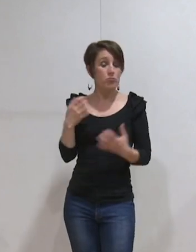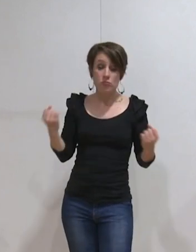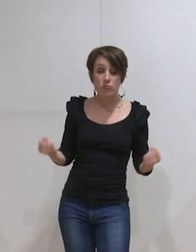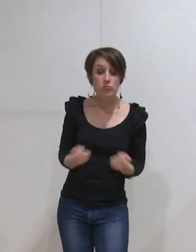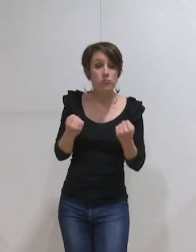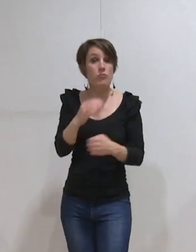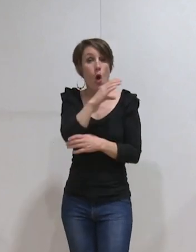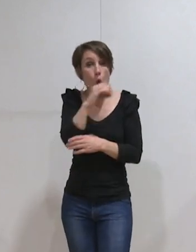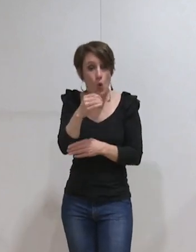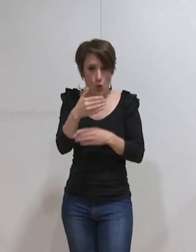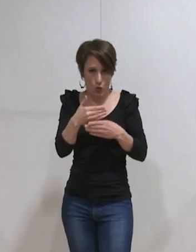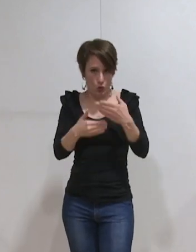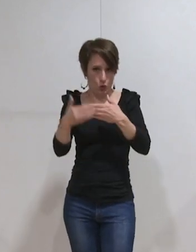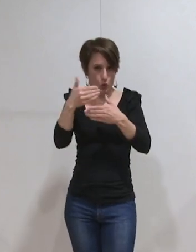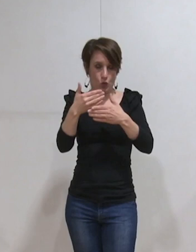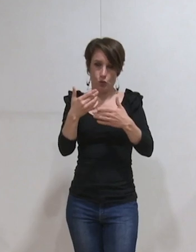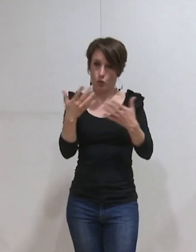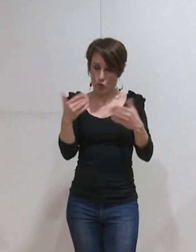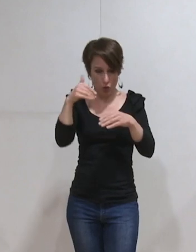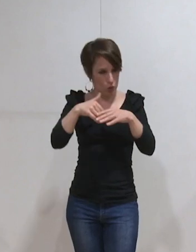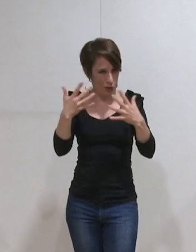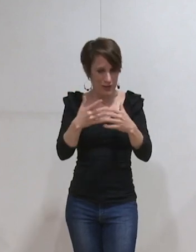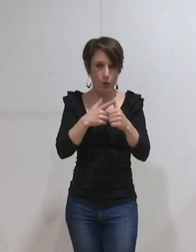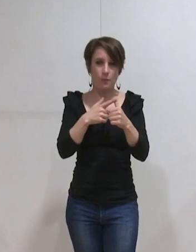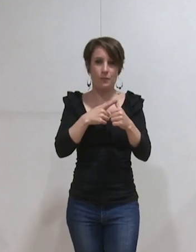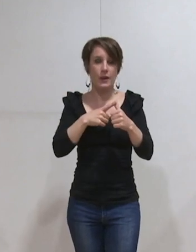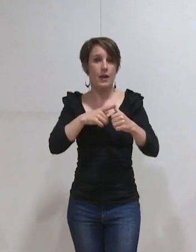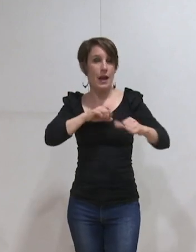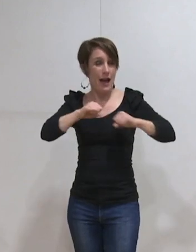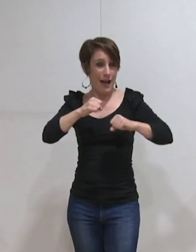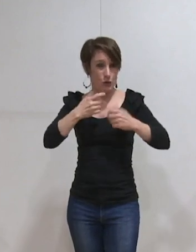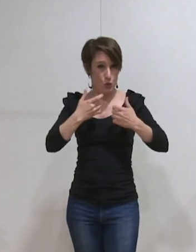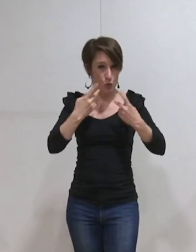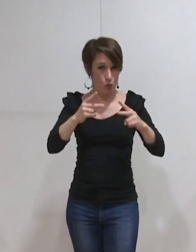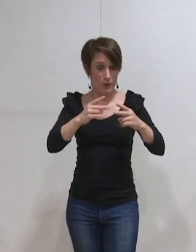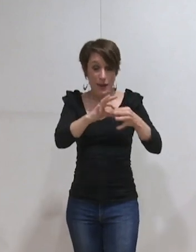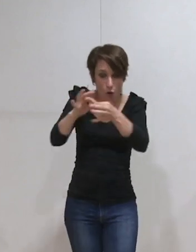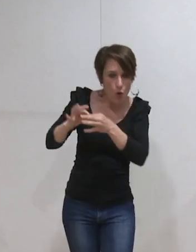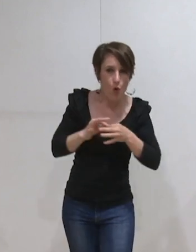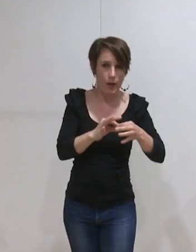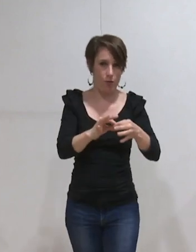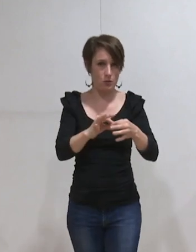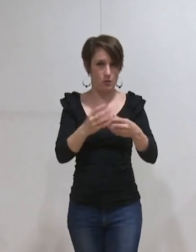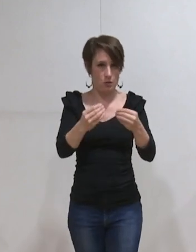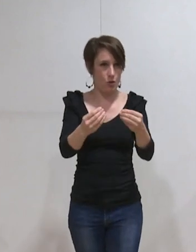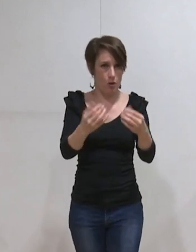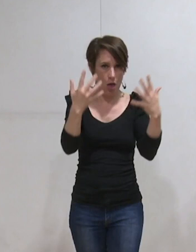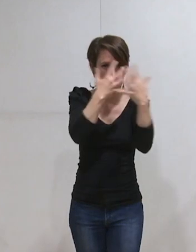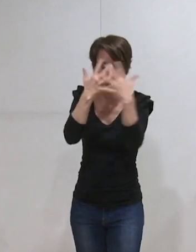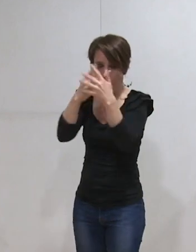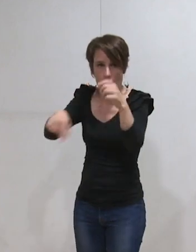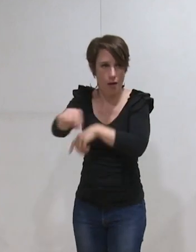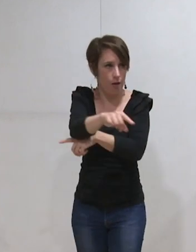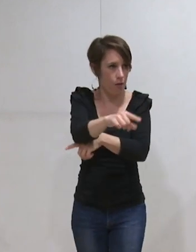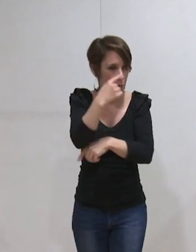cohérence effectivement de notre action publique bouscule les institutions bouscule les élus mais bouscule aussi les partenaire de ces